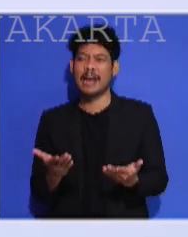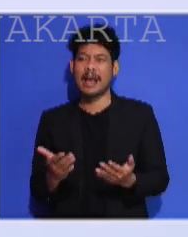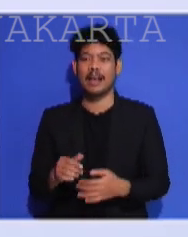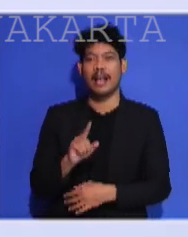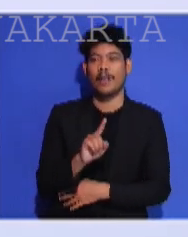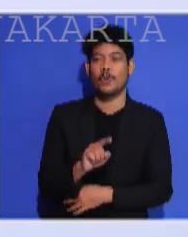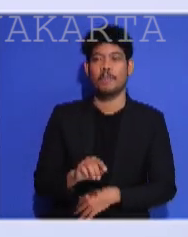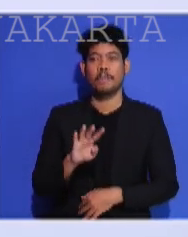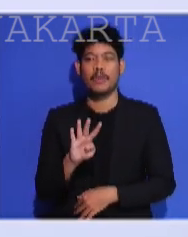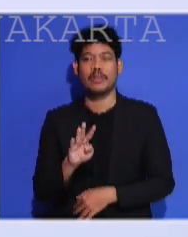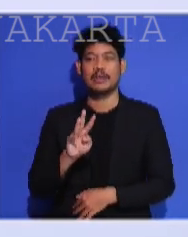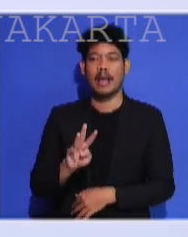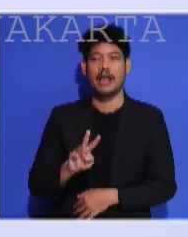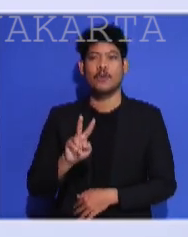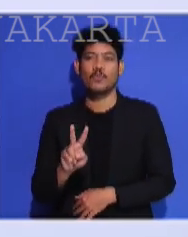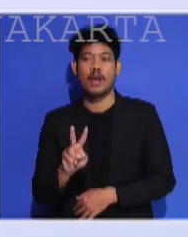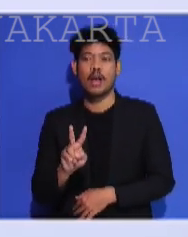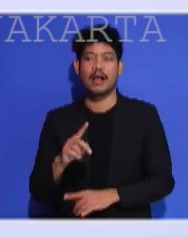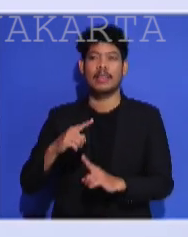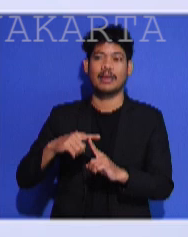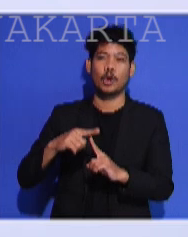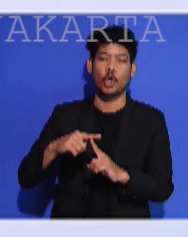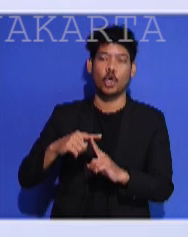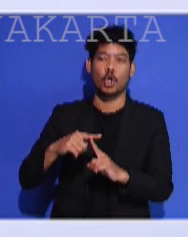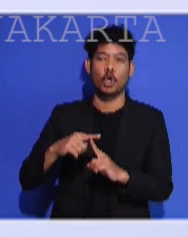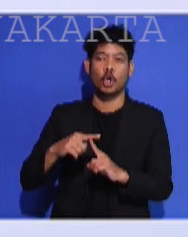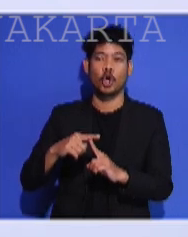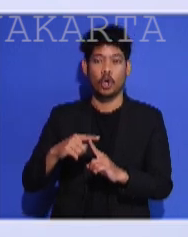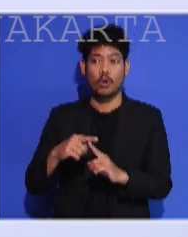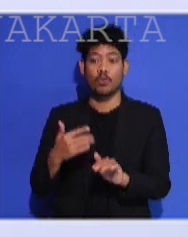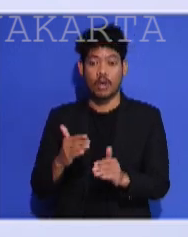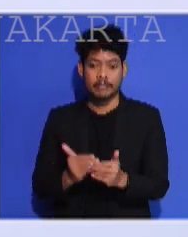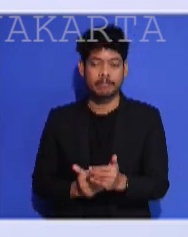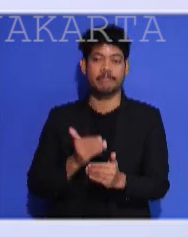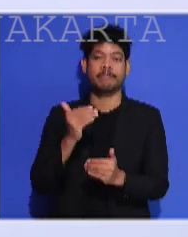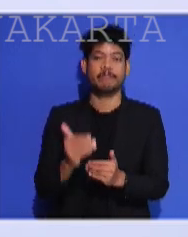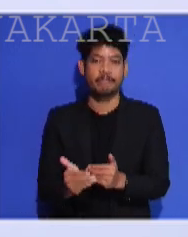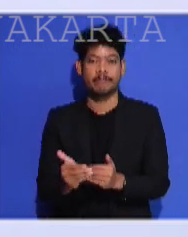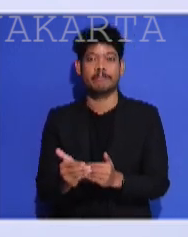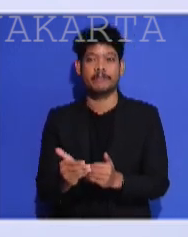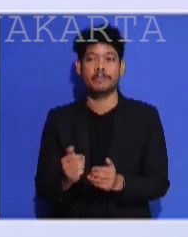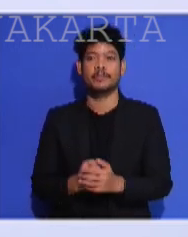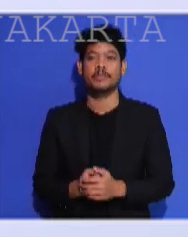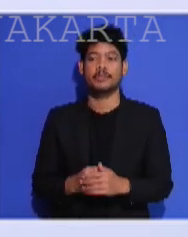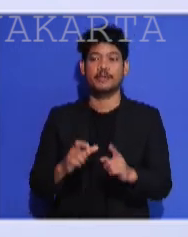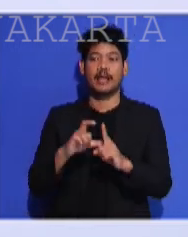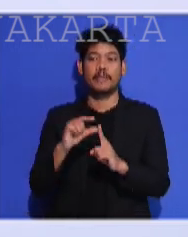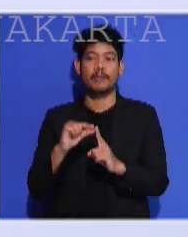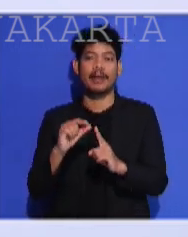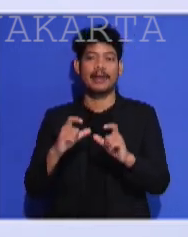1432,7 triliun selanjutnya juga BPS pada Februari